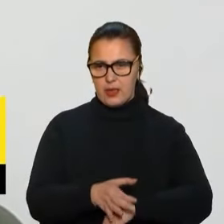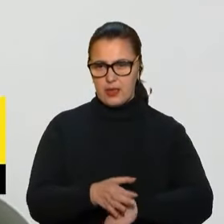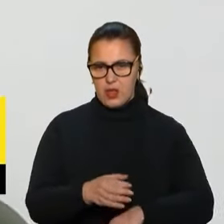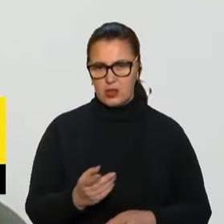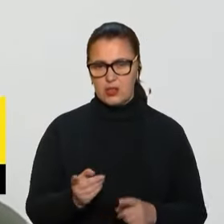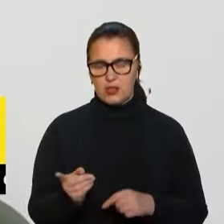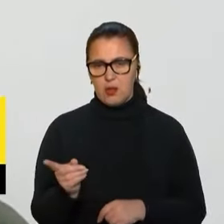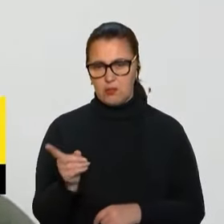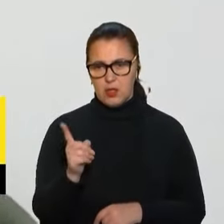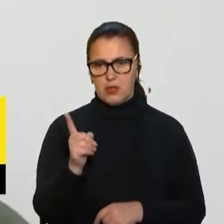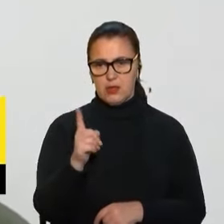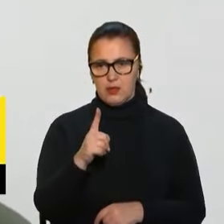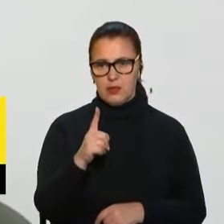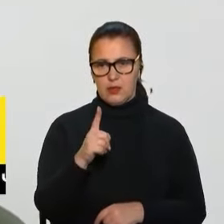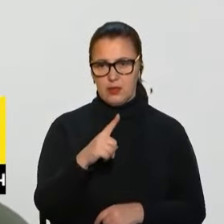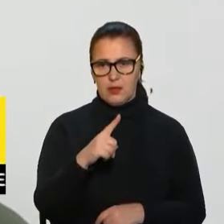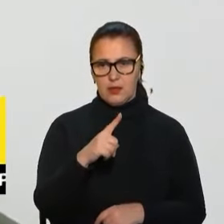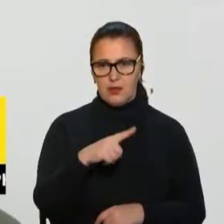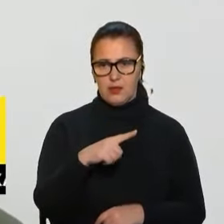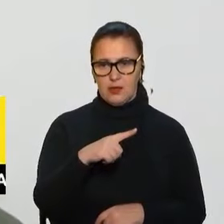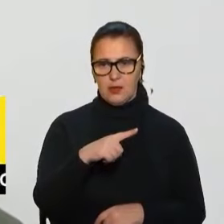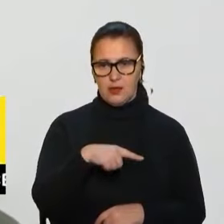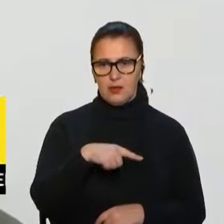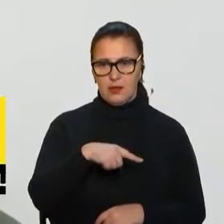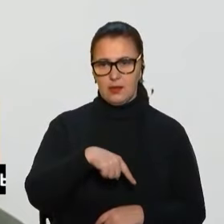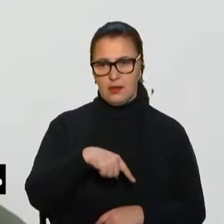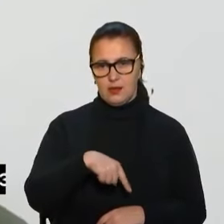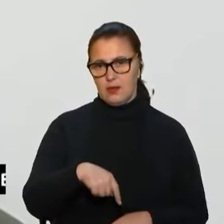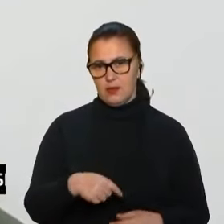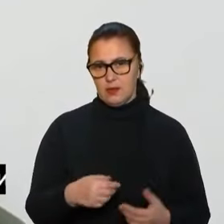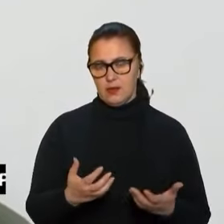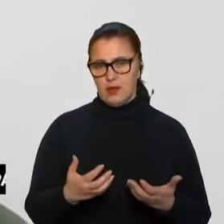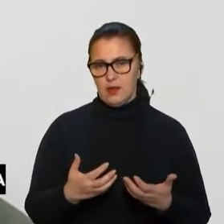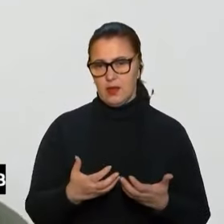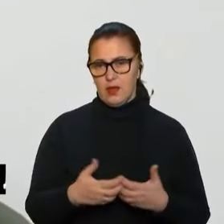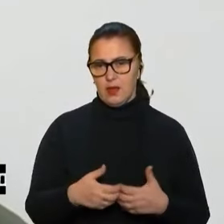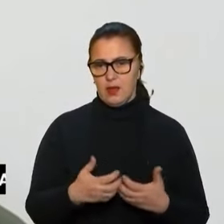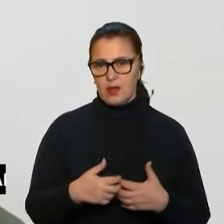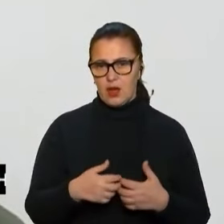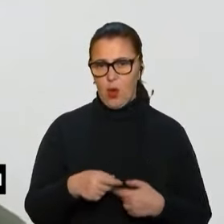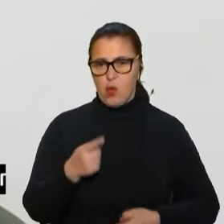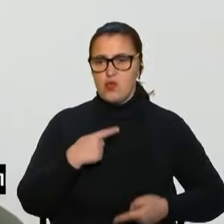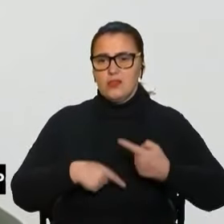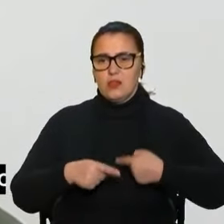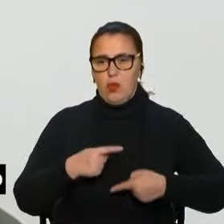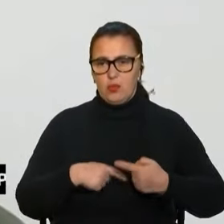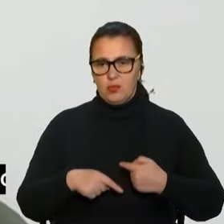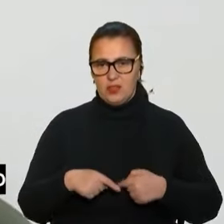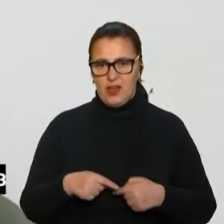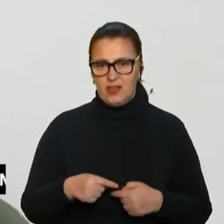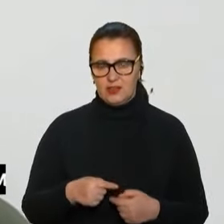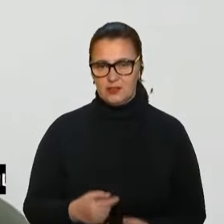Израиля. Идут часы обратным отчетом. Так что для нас это не было